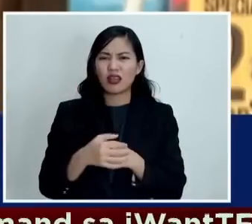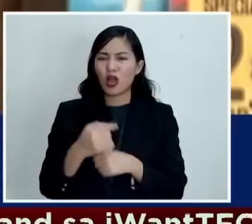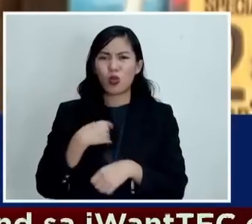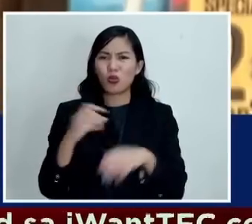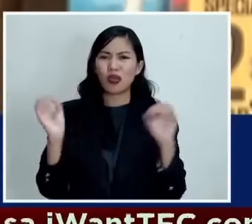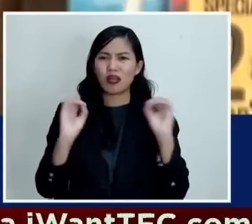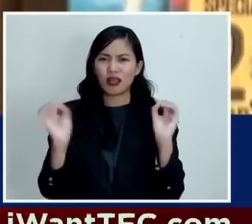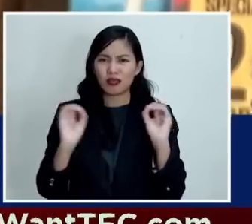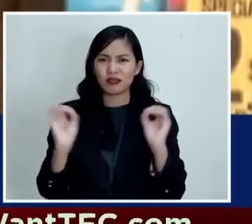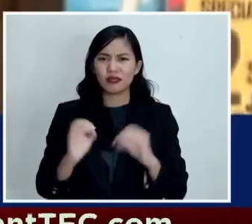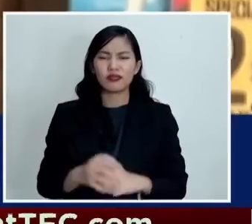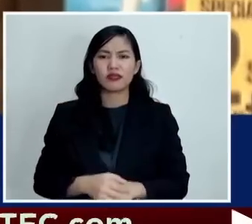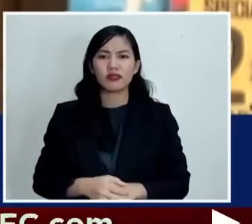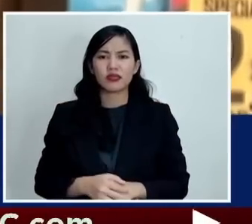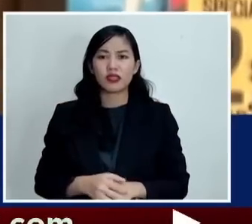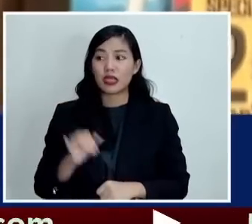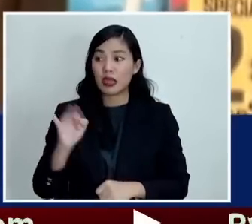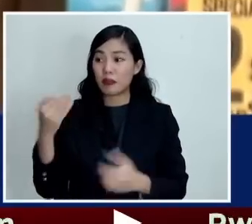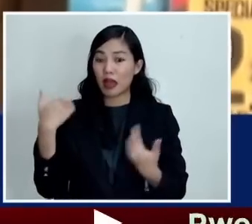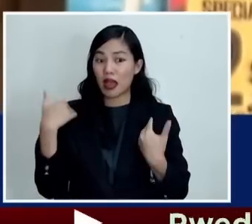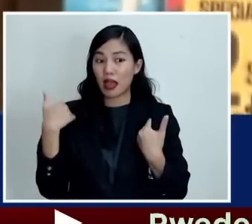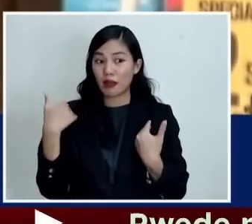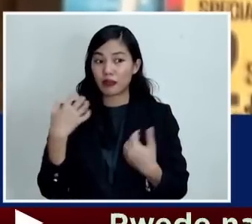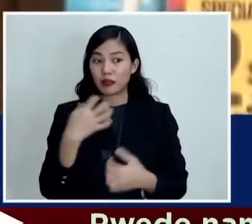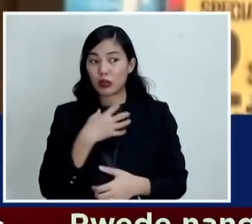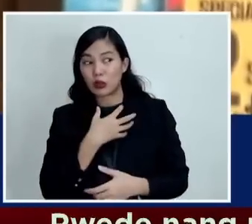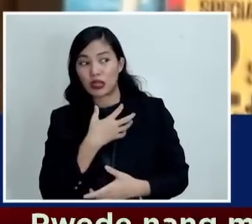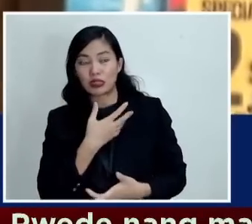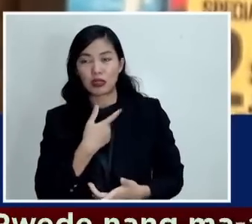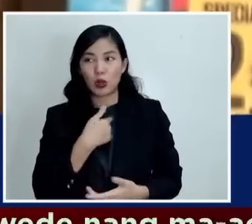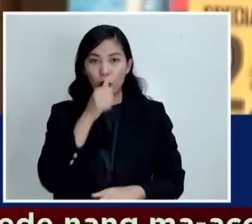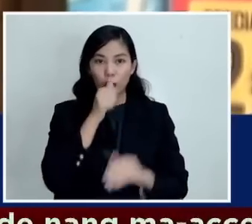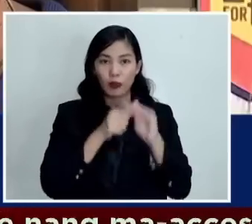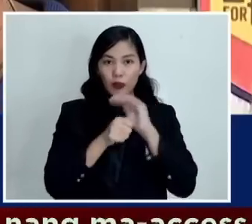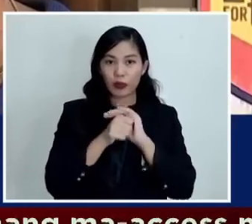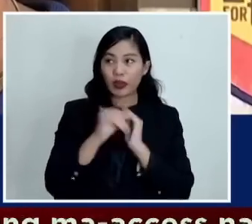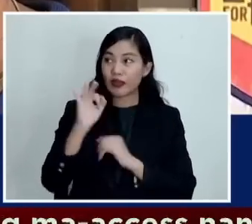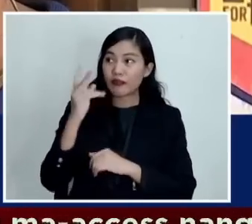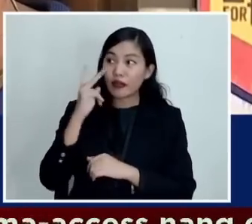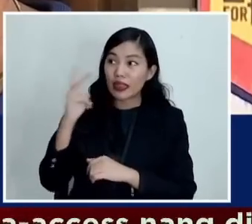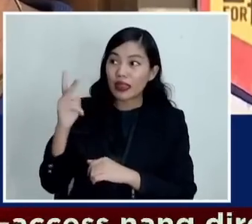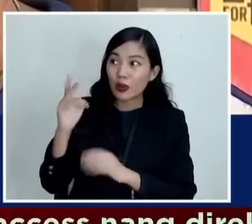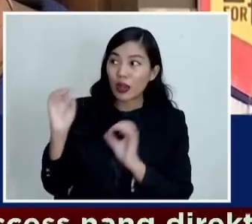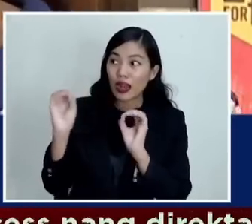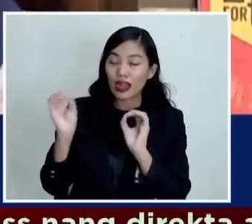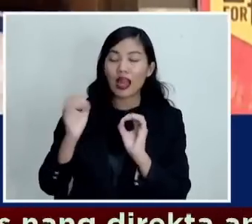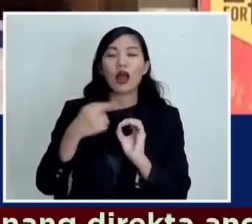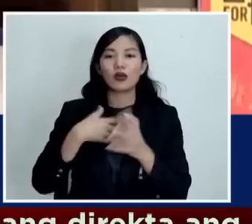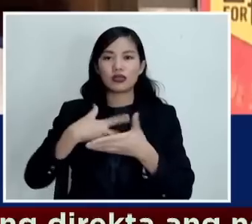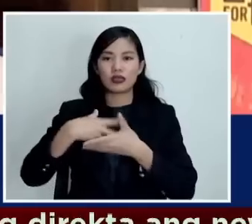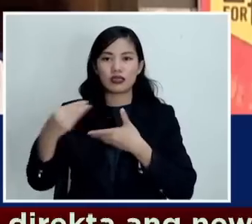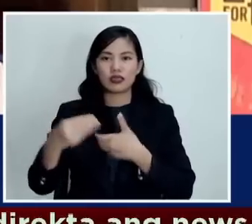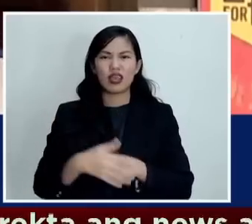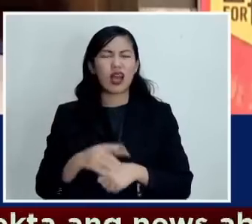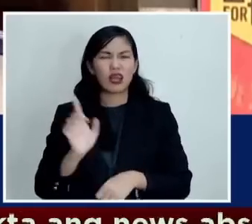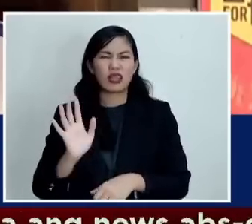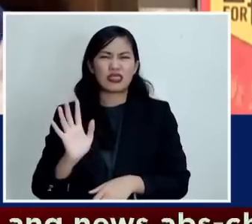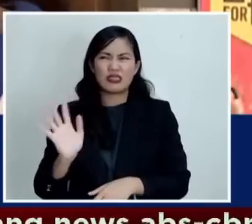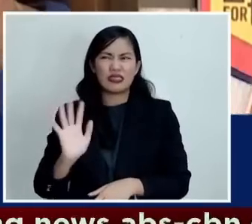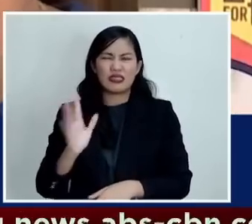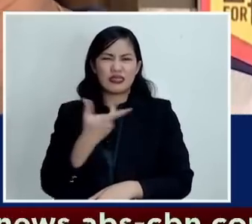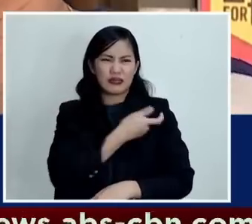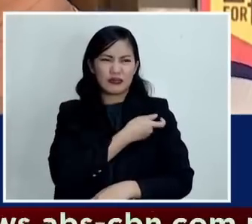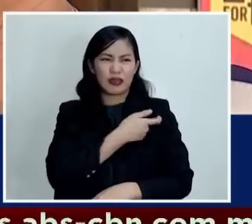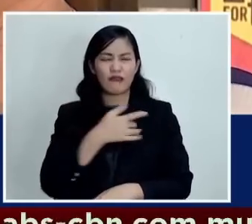Pag may nanguhuli, tago. Pag wala tayong makitang nanguhuli, labas. Ayaw ko lang po magpaturo kasi ramdam ko po sa sarili